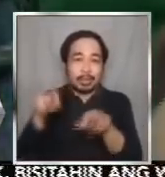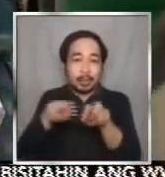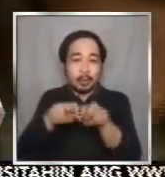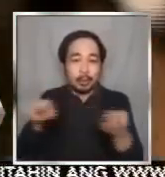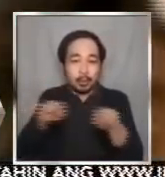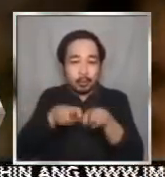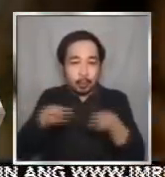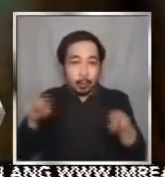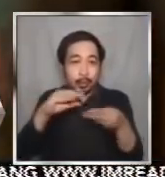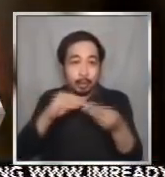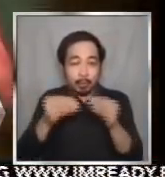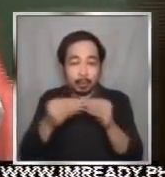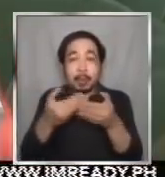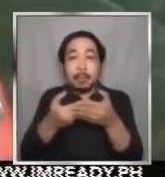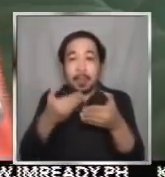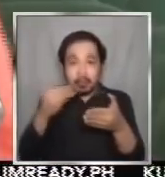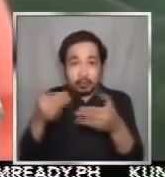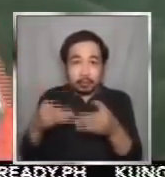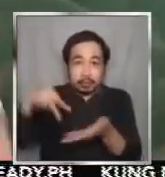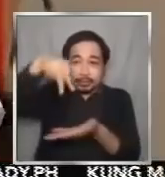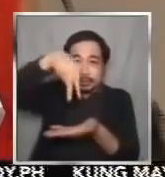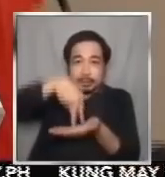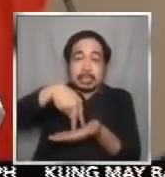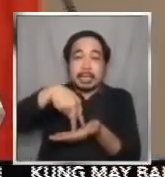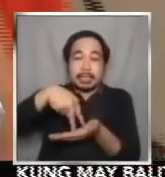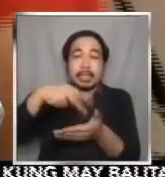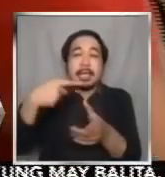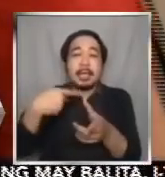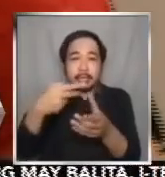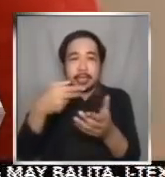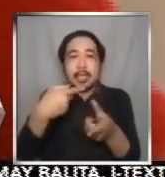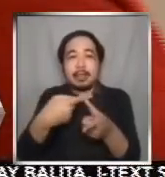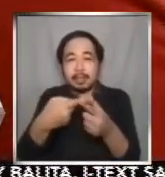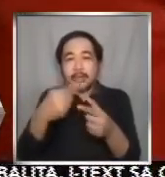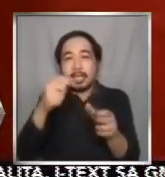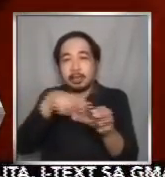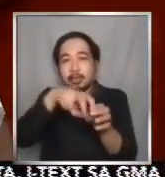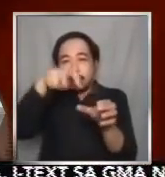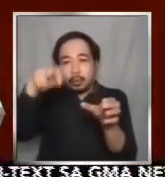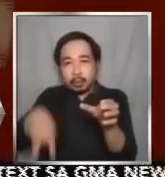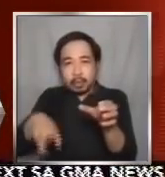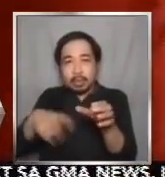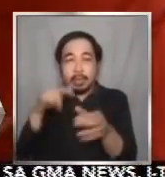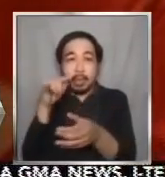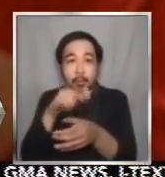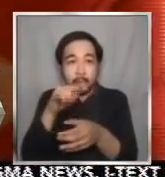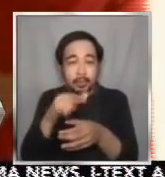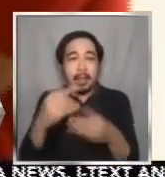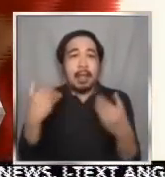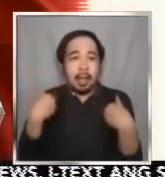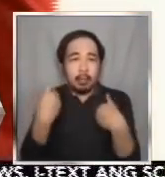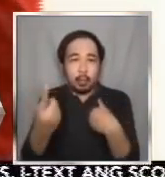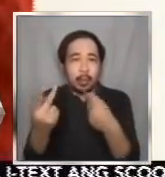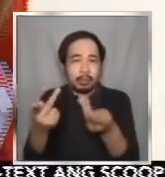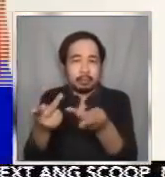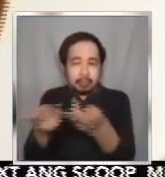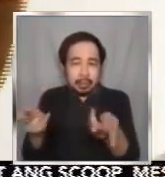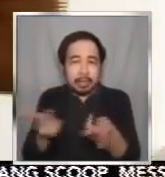ang gamit. Matapos ito, pwede nang mag-deplane. May nadaanan kaming area na pwedeng mag-sanitize ng kamay.